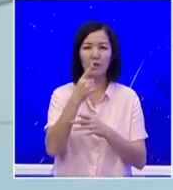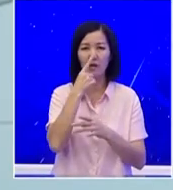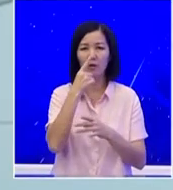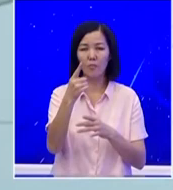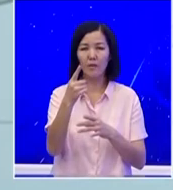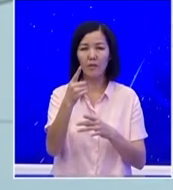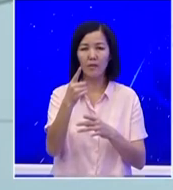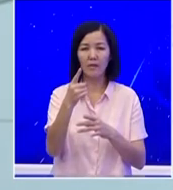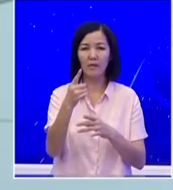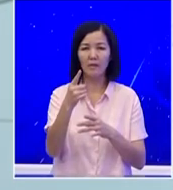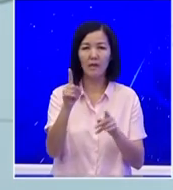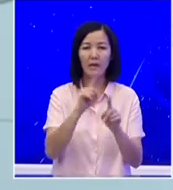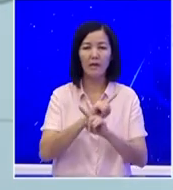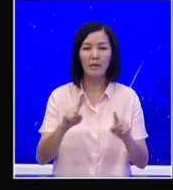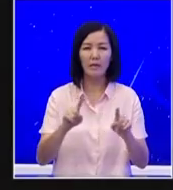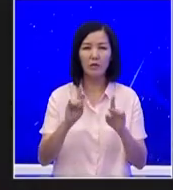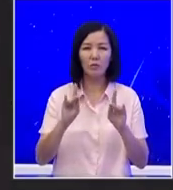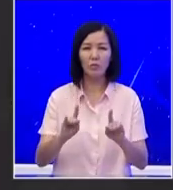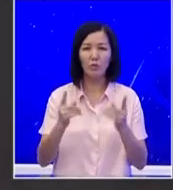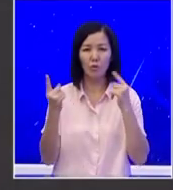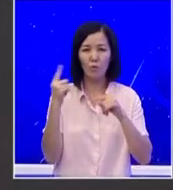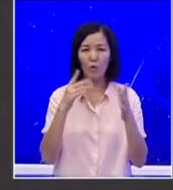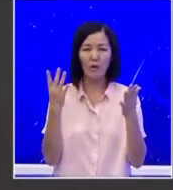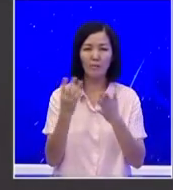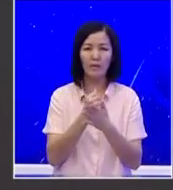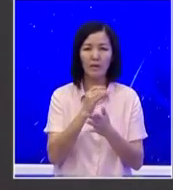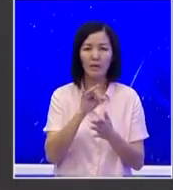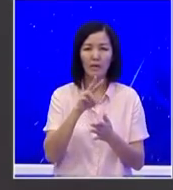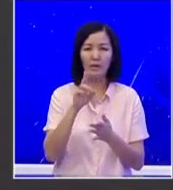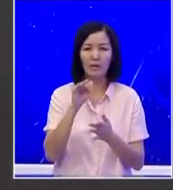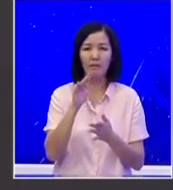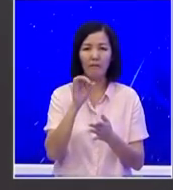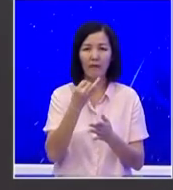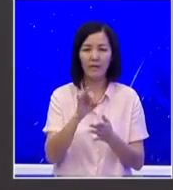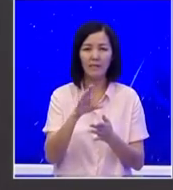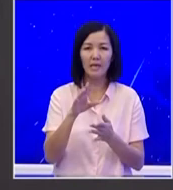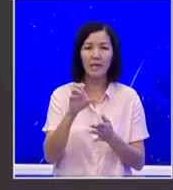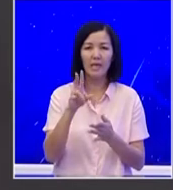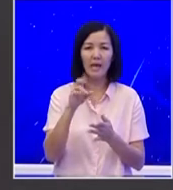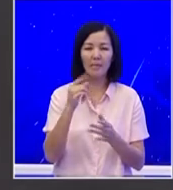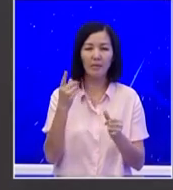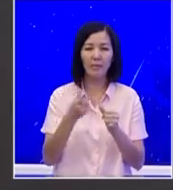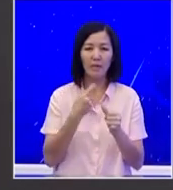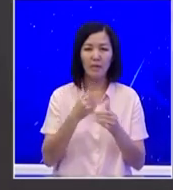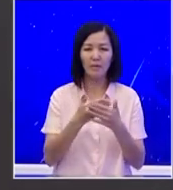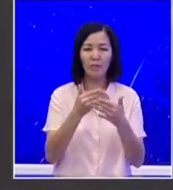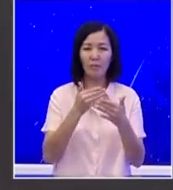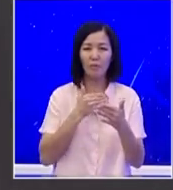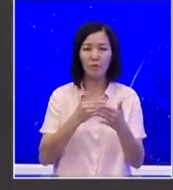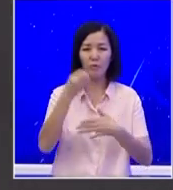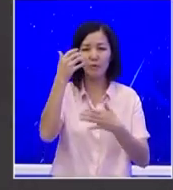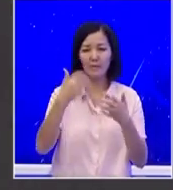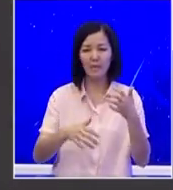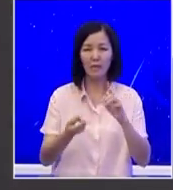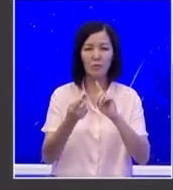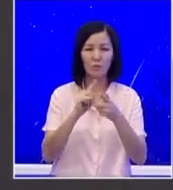арақашықтықты сақтау үшін ерекше орындық жасап шығармақ. Ол Interspace Light деп аталады. Ерекшелігі бұрынғы үш орынның ортаңғысы